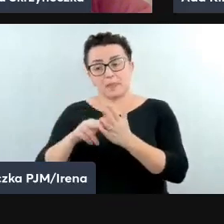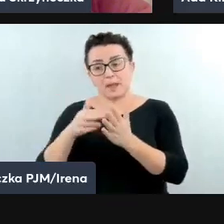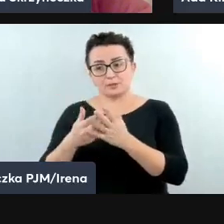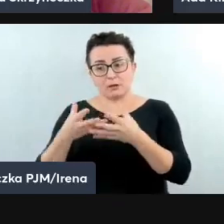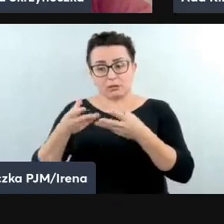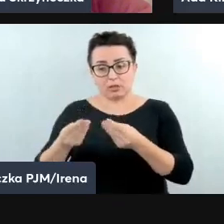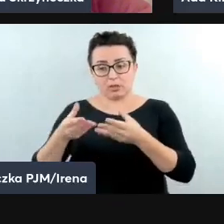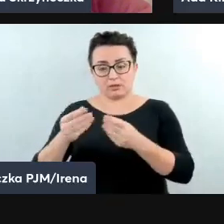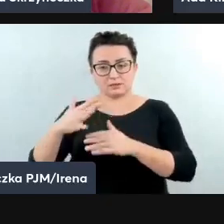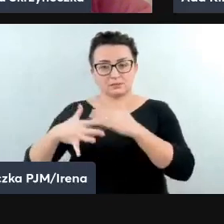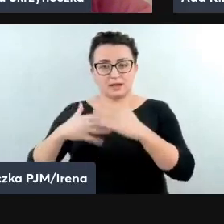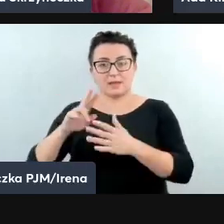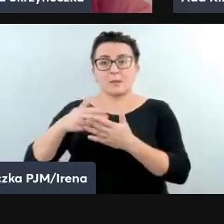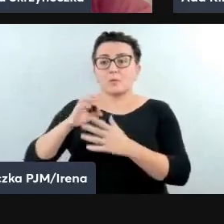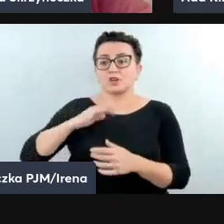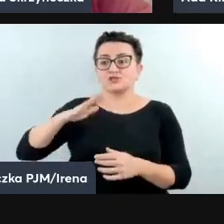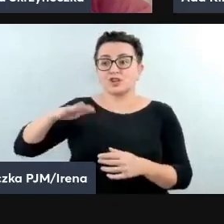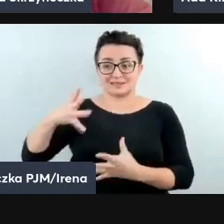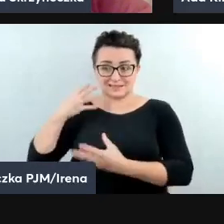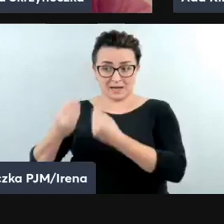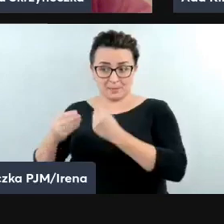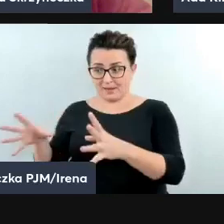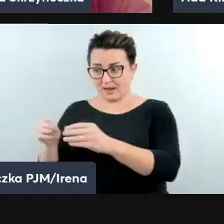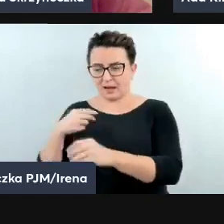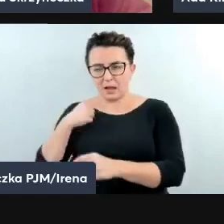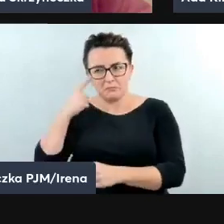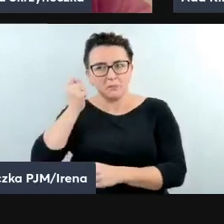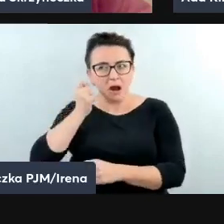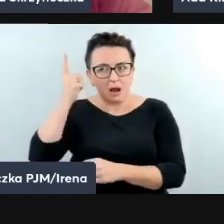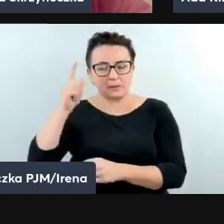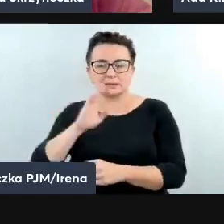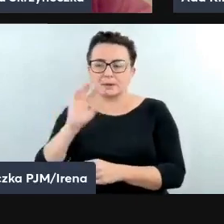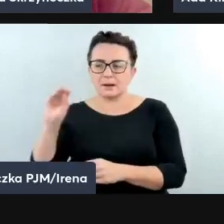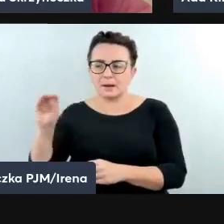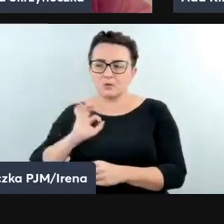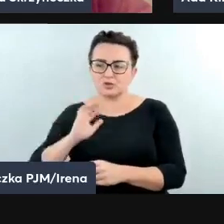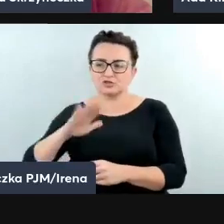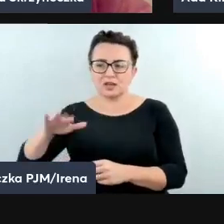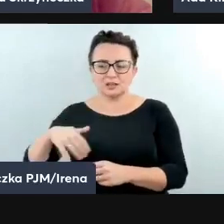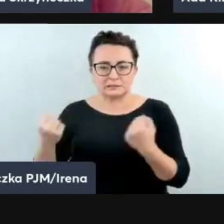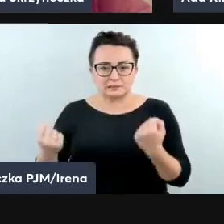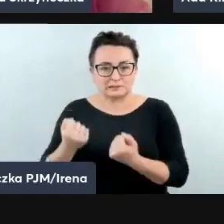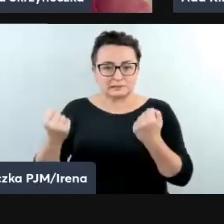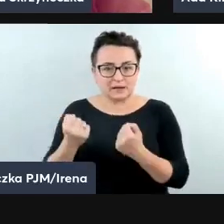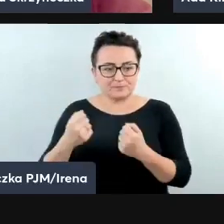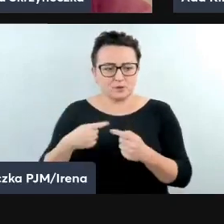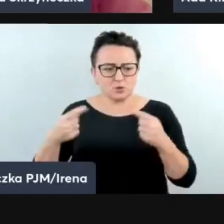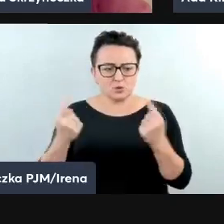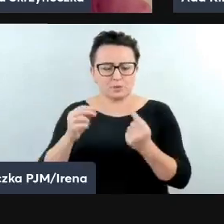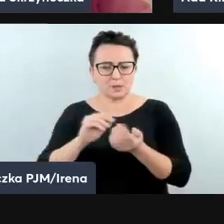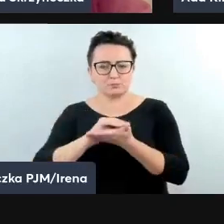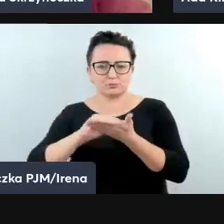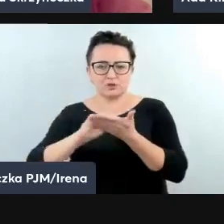też pokombinuję i chyba rzeczywiście zaangażuję dzieciaki w to, żeby stworzyć idealny przepis na wydzielinę miesiączkową, ale myślę sobie, że